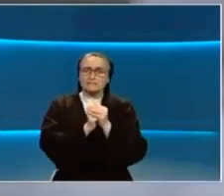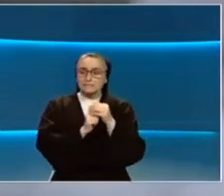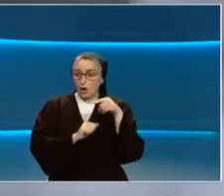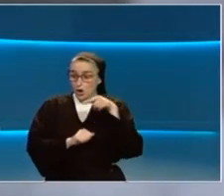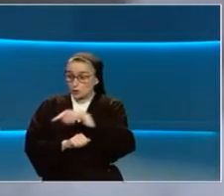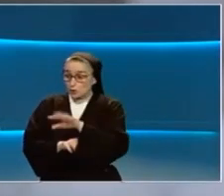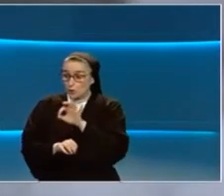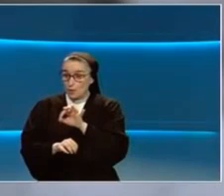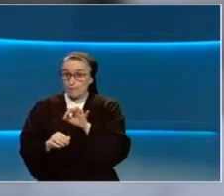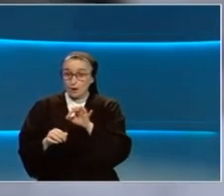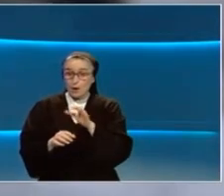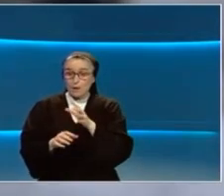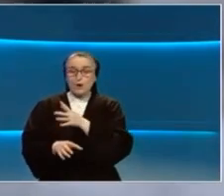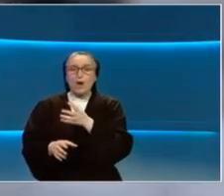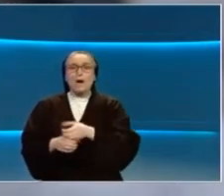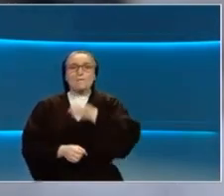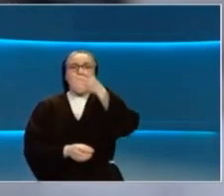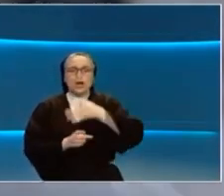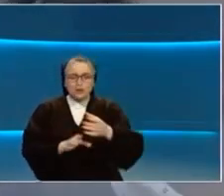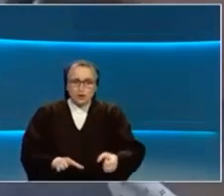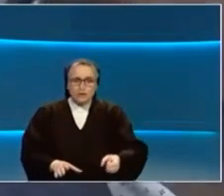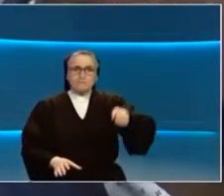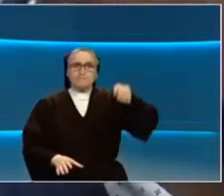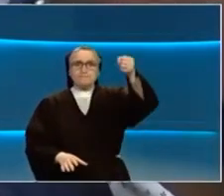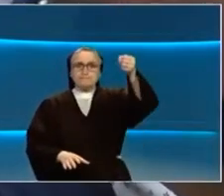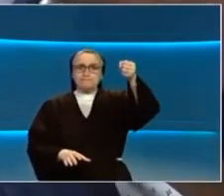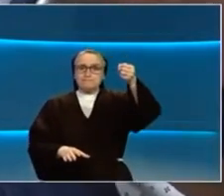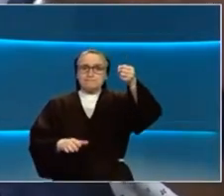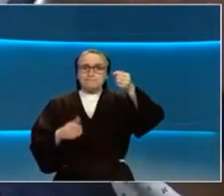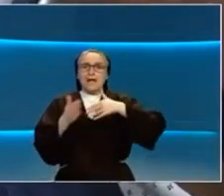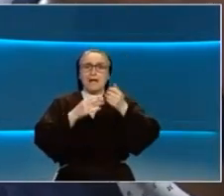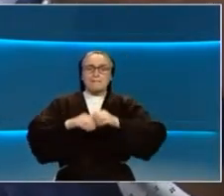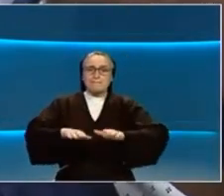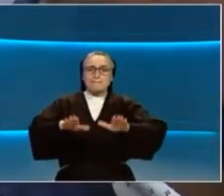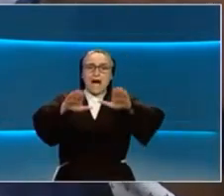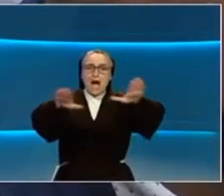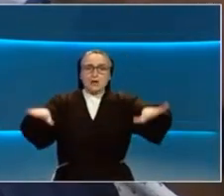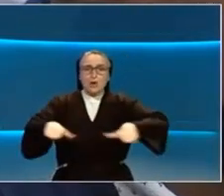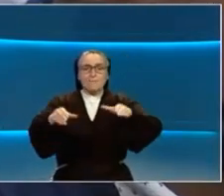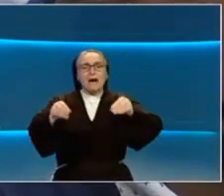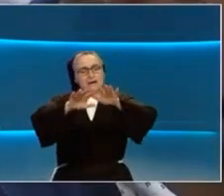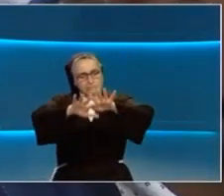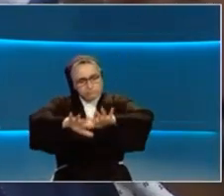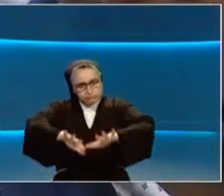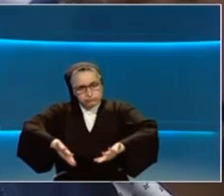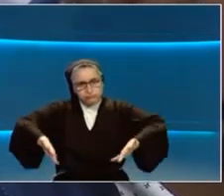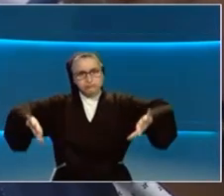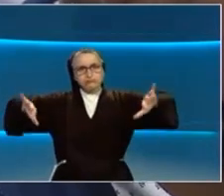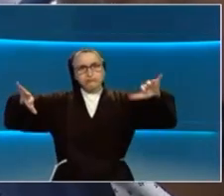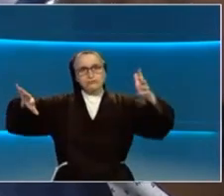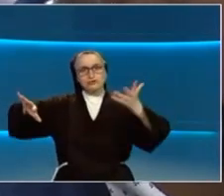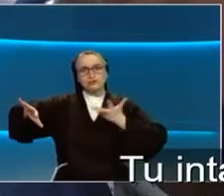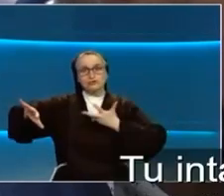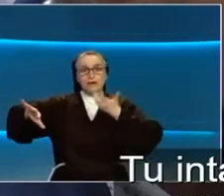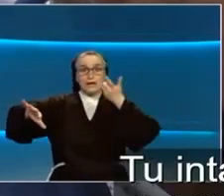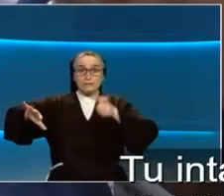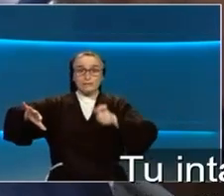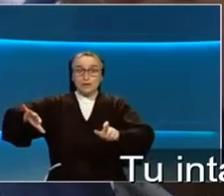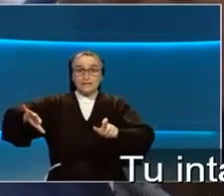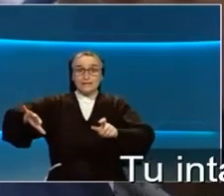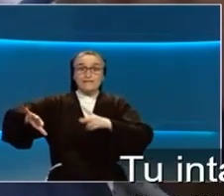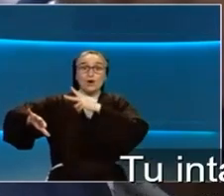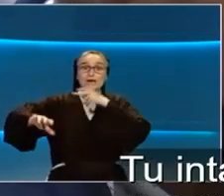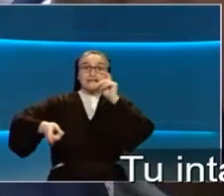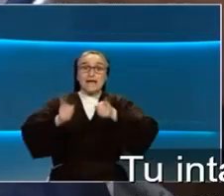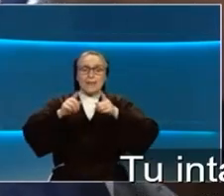Tu intanto alza il bastone, stendi la mano sul mare e dividilo, perché gli